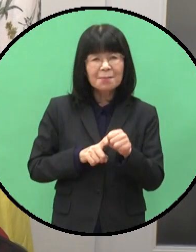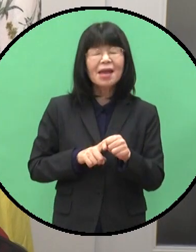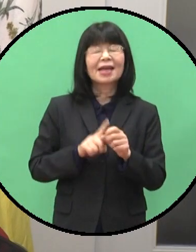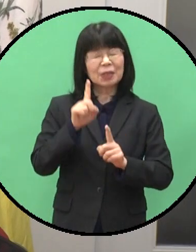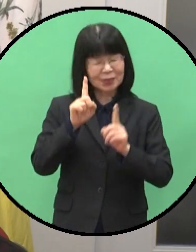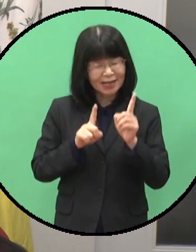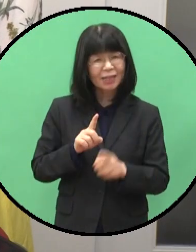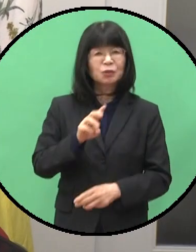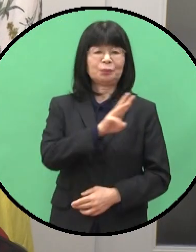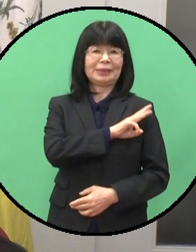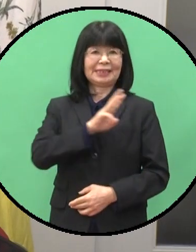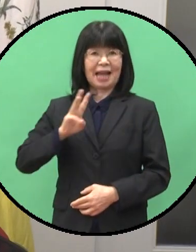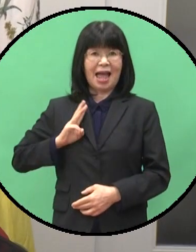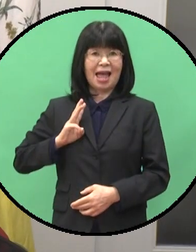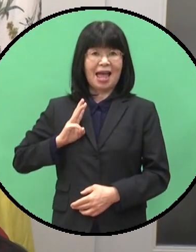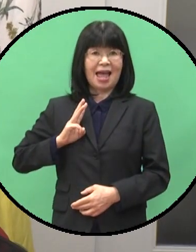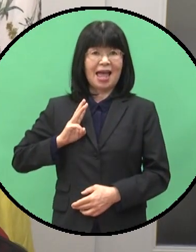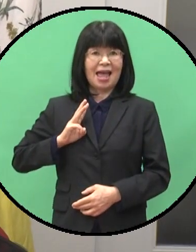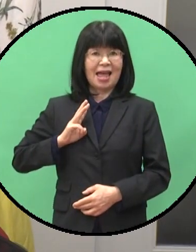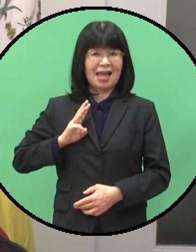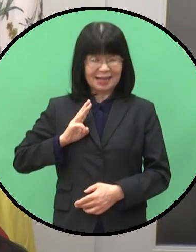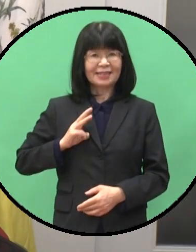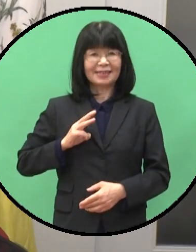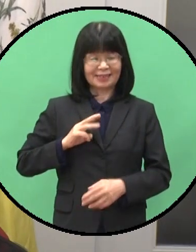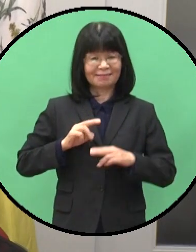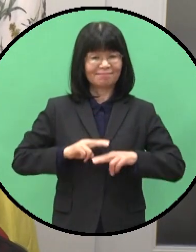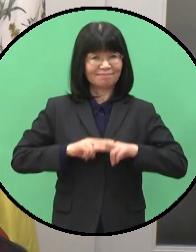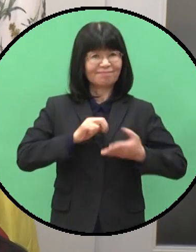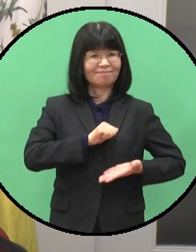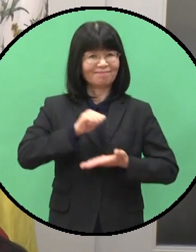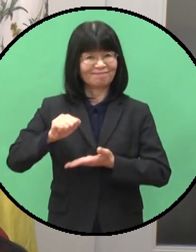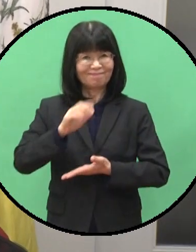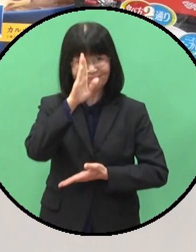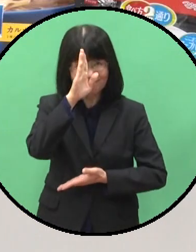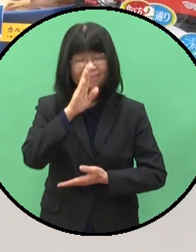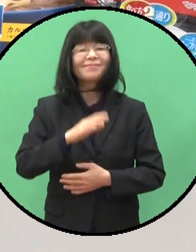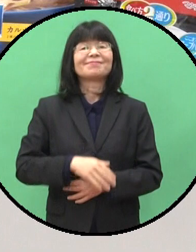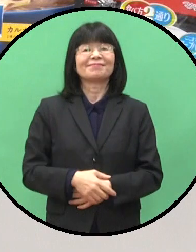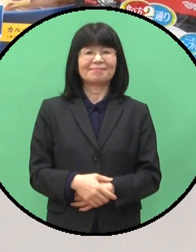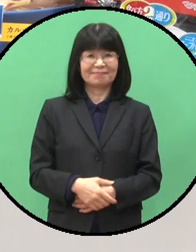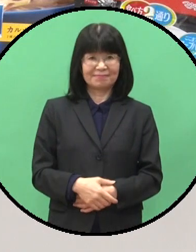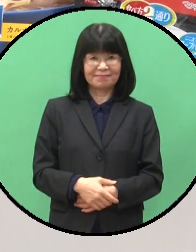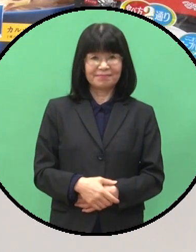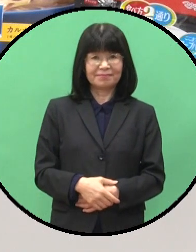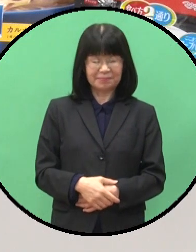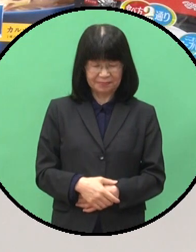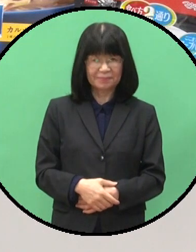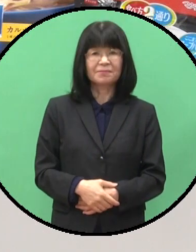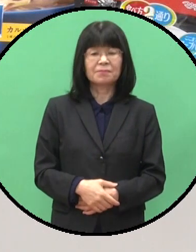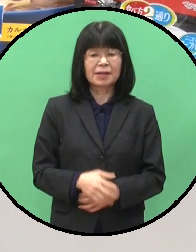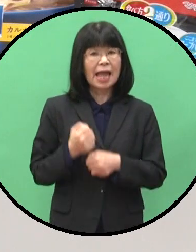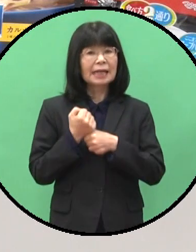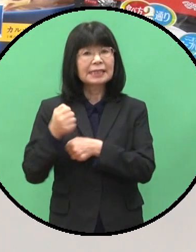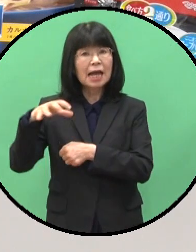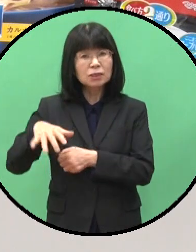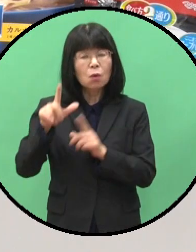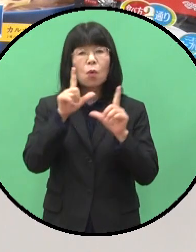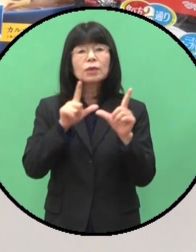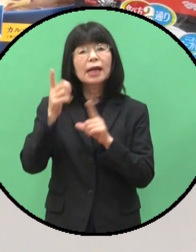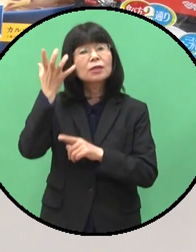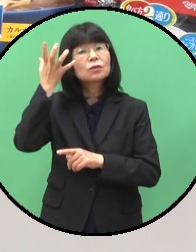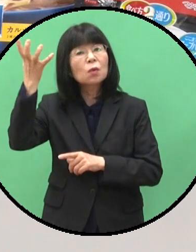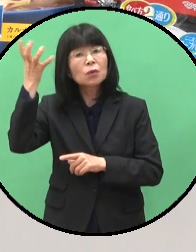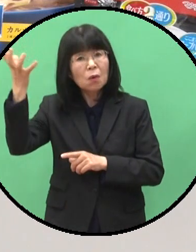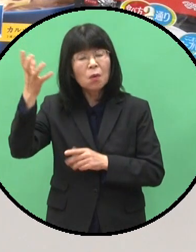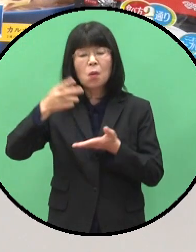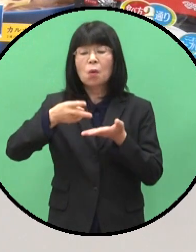まずひとまずこう3日分以上の備蓄、まあ、3日間の備蓄、これをお願いしています。 はい、横井さん、避難所生活を想定した食